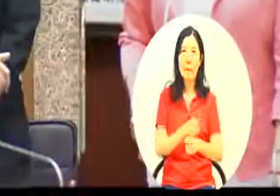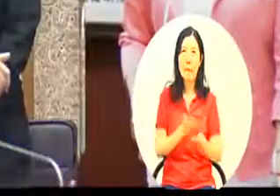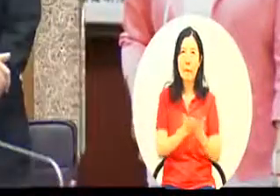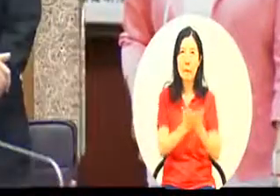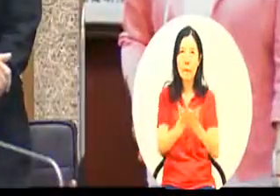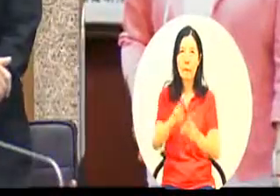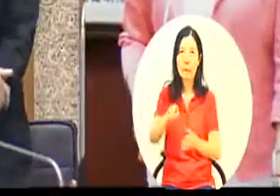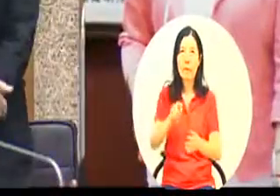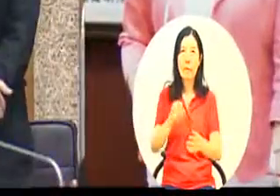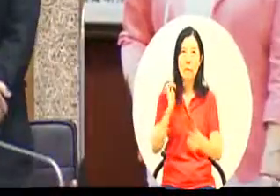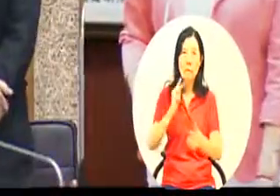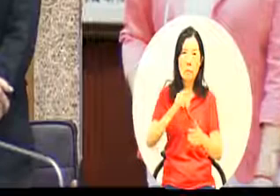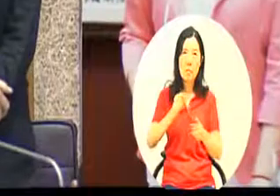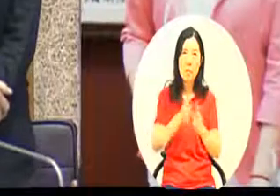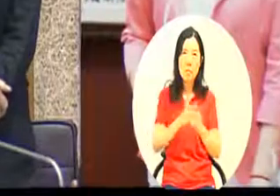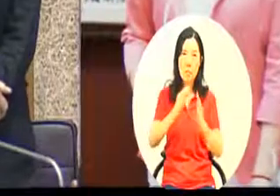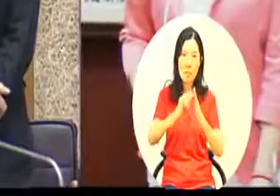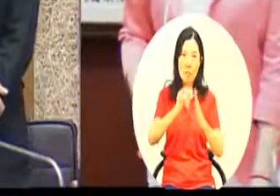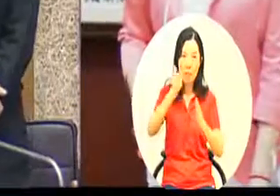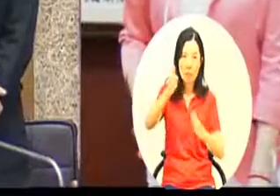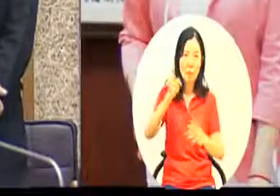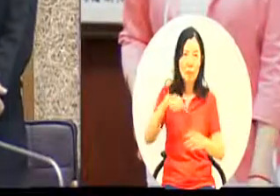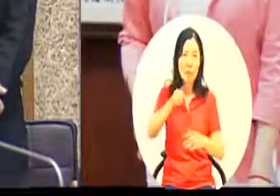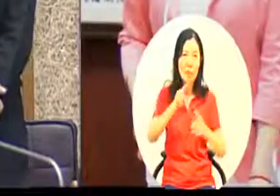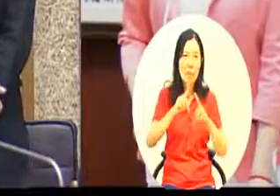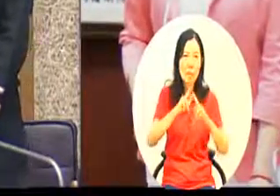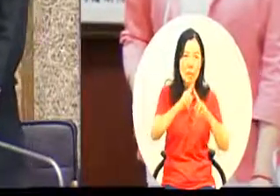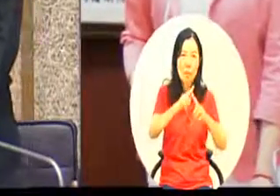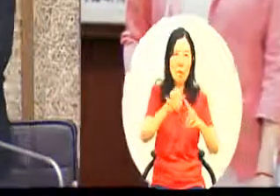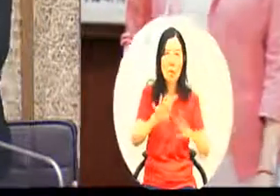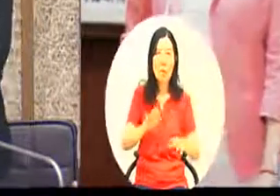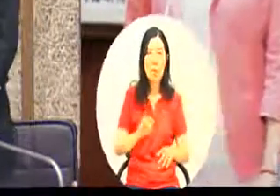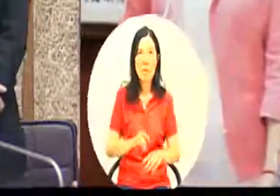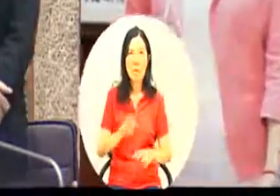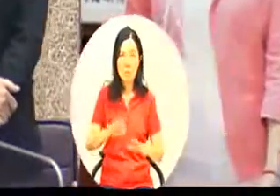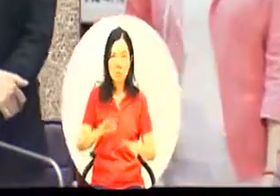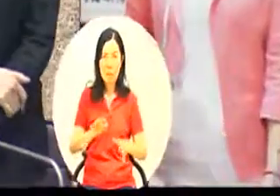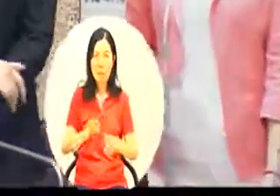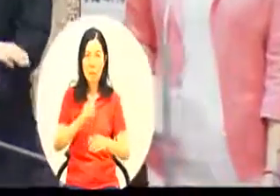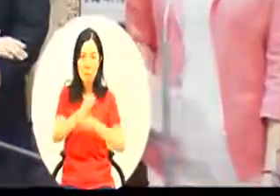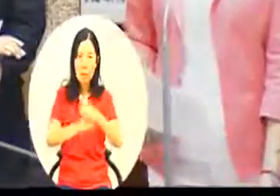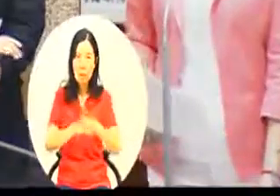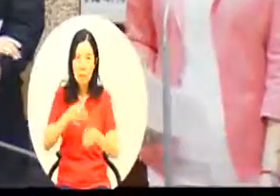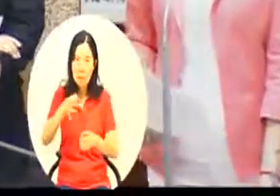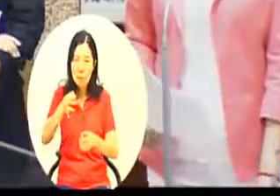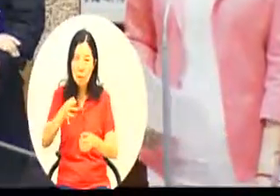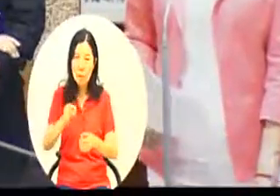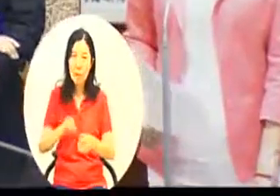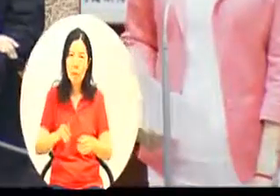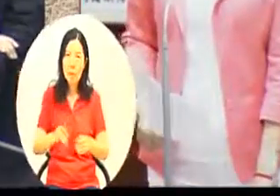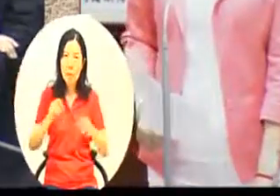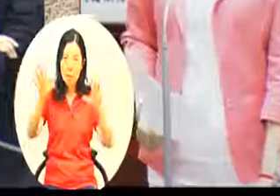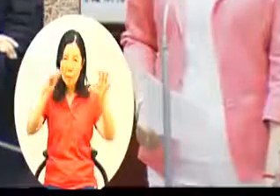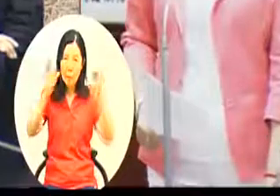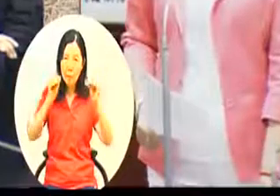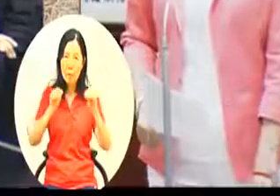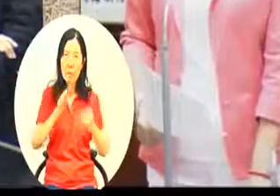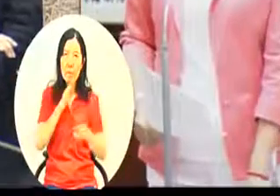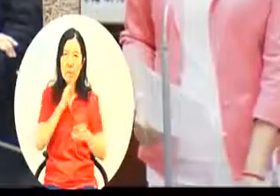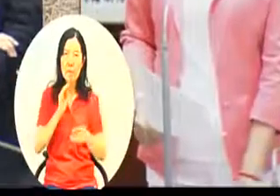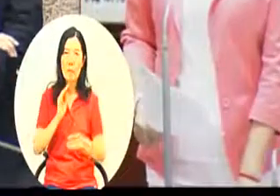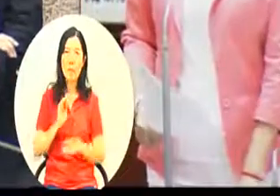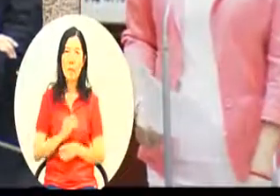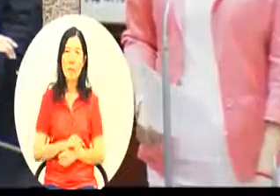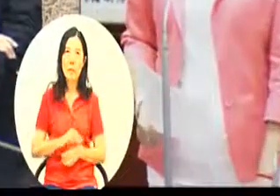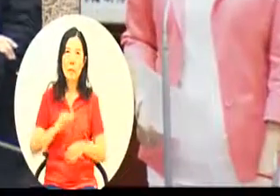你们有派副局长去参加啦齁。那这一次的活动经费，这一次的资源里呢，因为这是属于一个我们